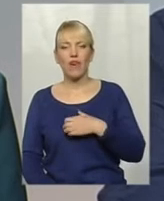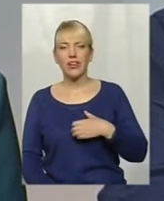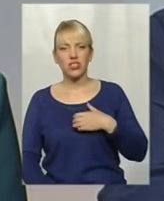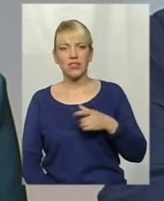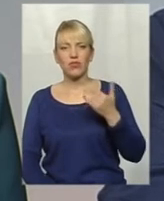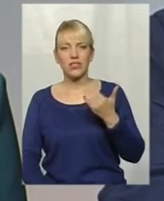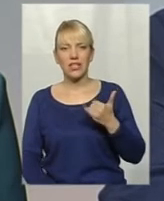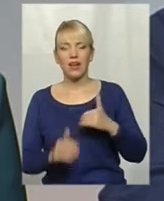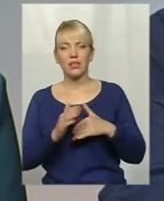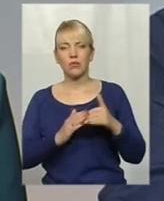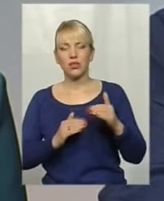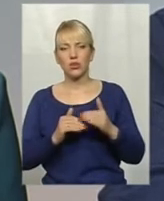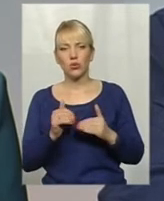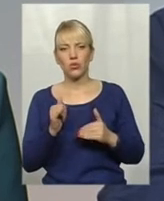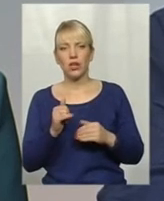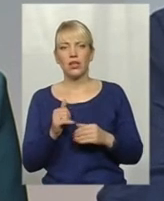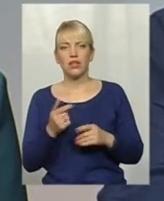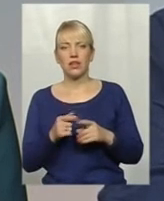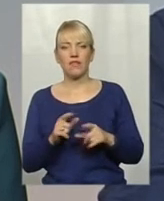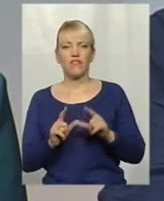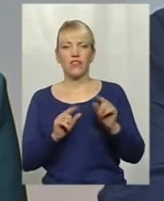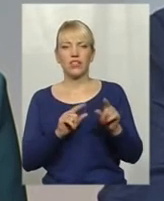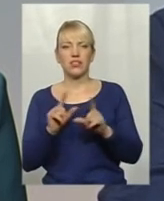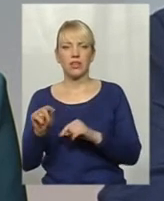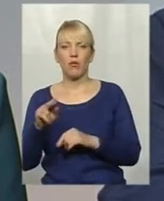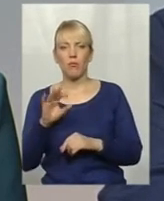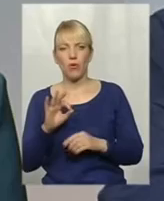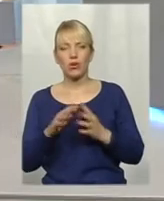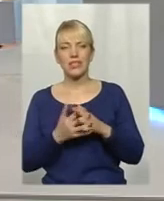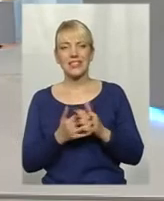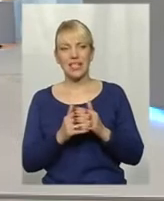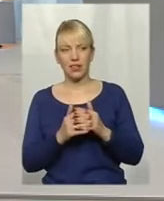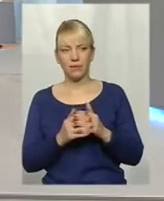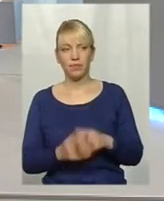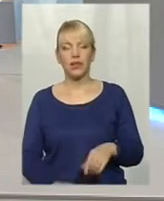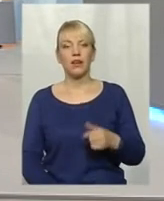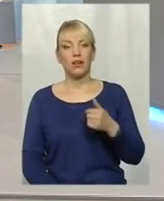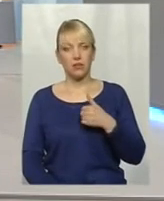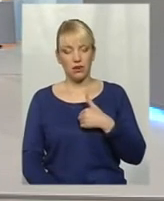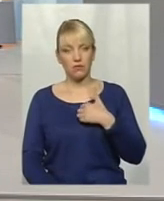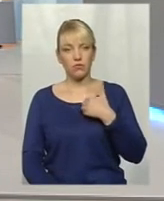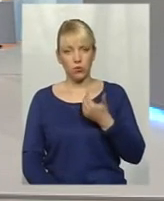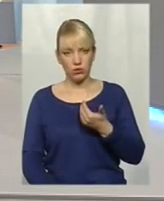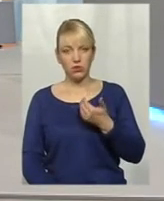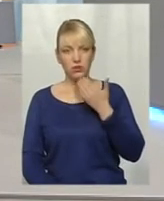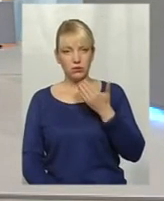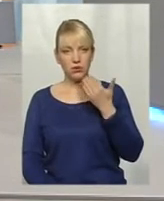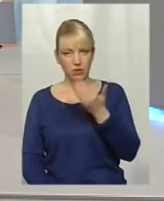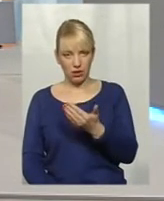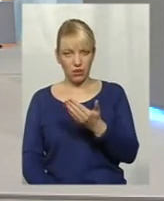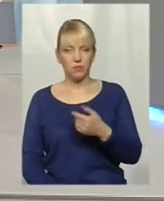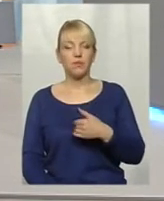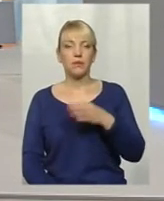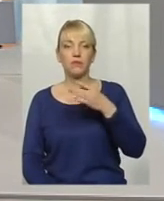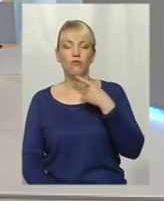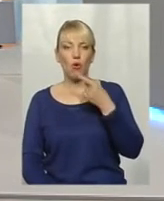практикуються на сьогодні бюро правової допомоги і виїзди по селам, виїзди власне, з рідних селених пунктів. Я хотіла зачепити питання. Ви зазначили, що